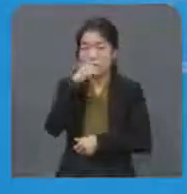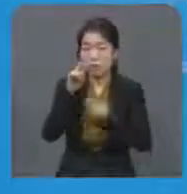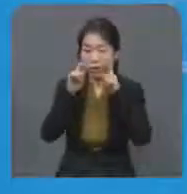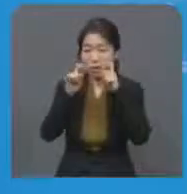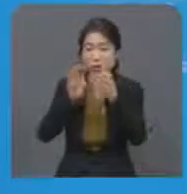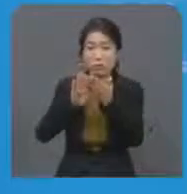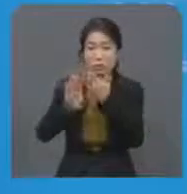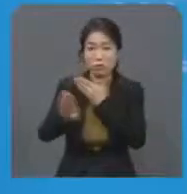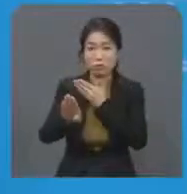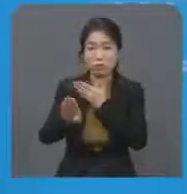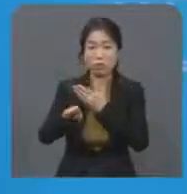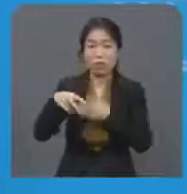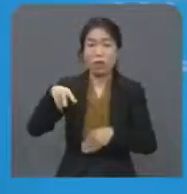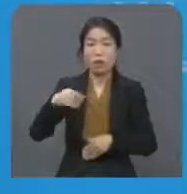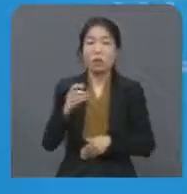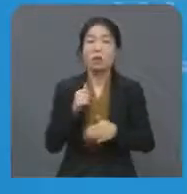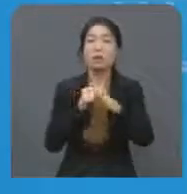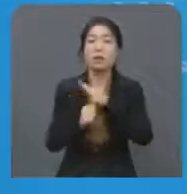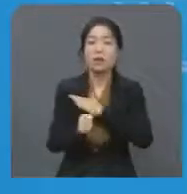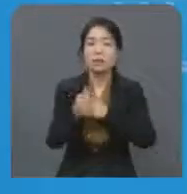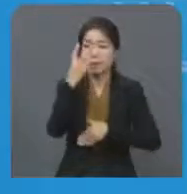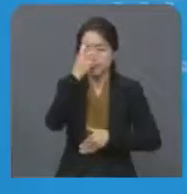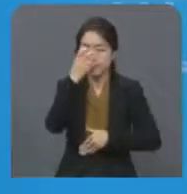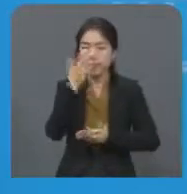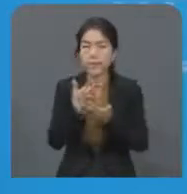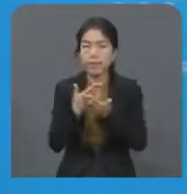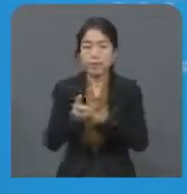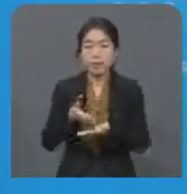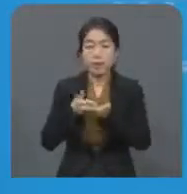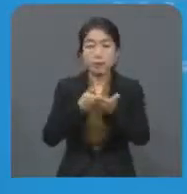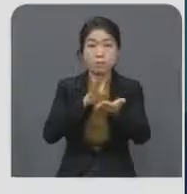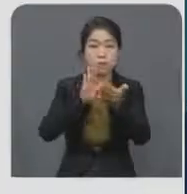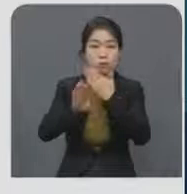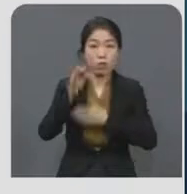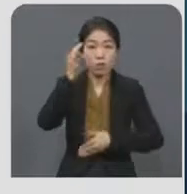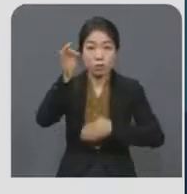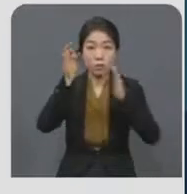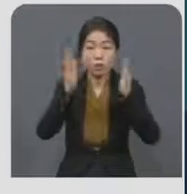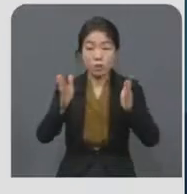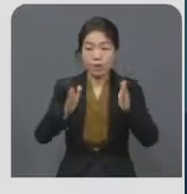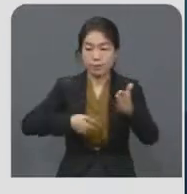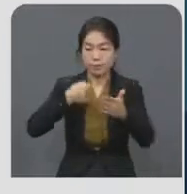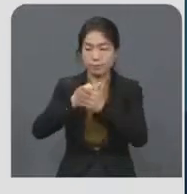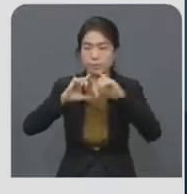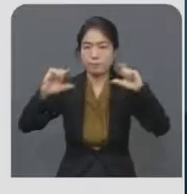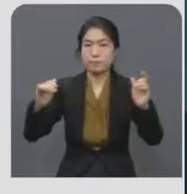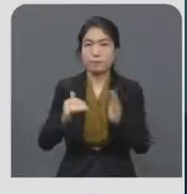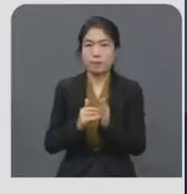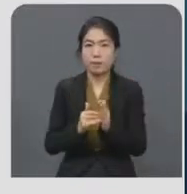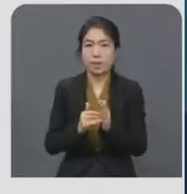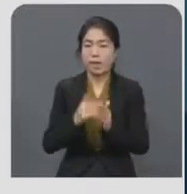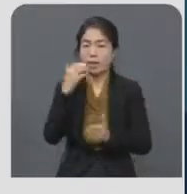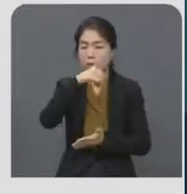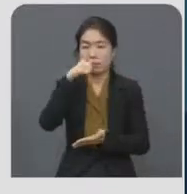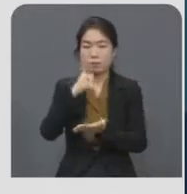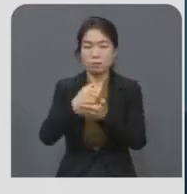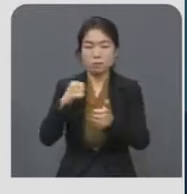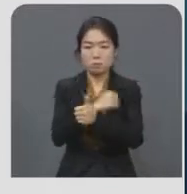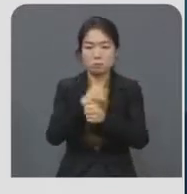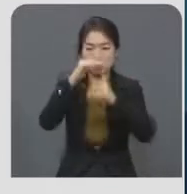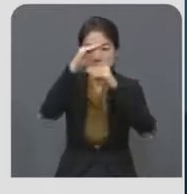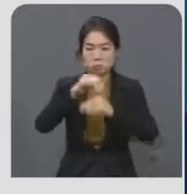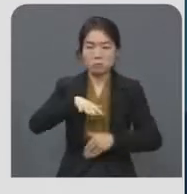뒤 송영길 대표가 조사를 의뢰한 지 열흘 만입니다. 윤리심판원은 성폭력 관련 내용이 없었다고